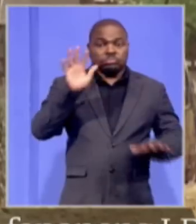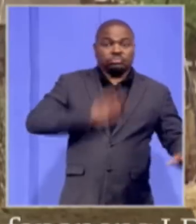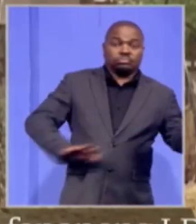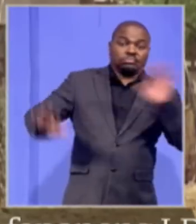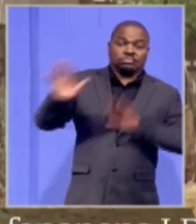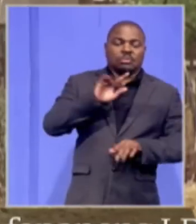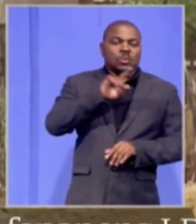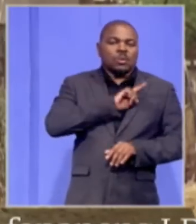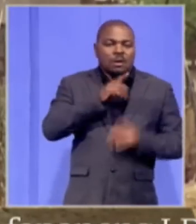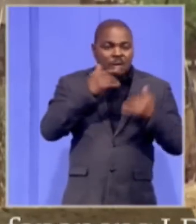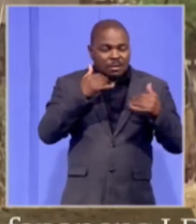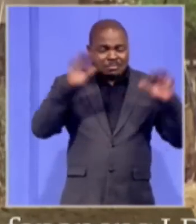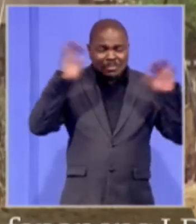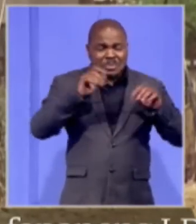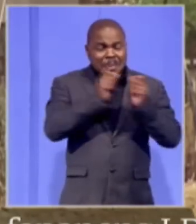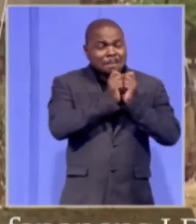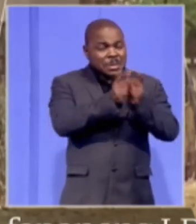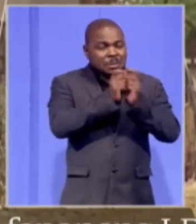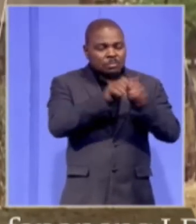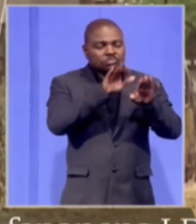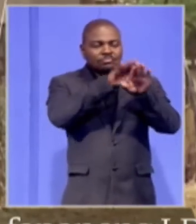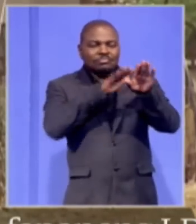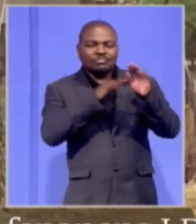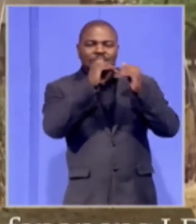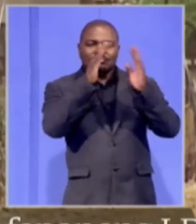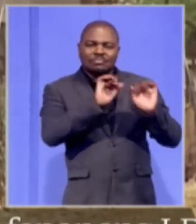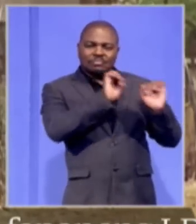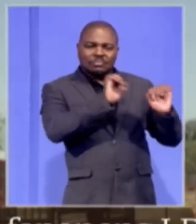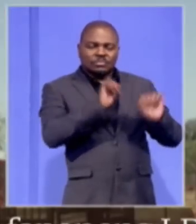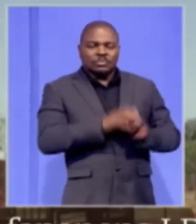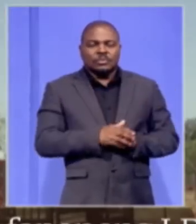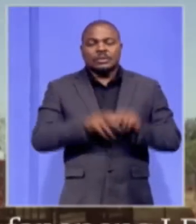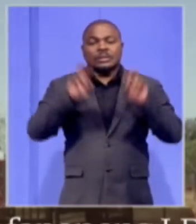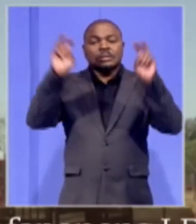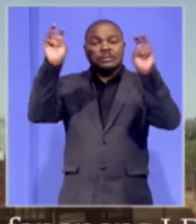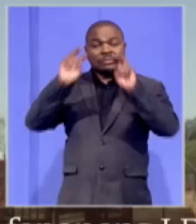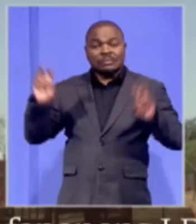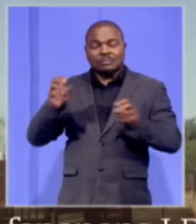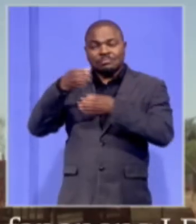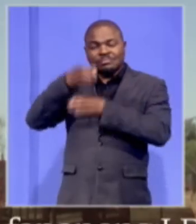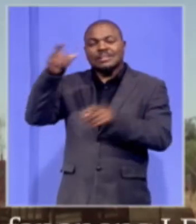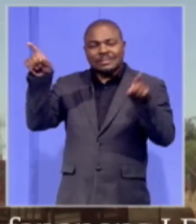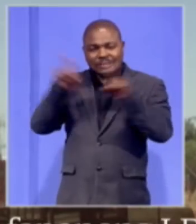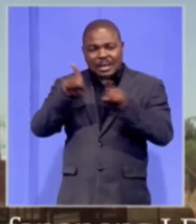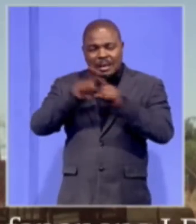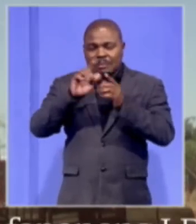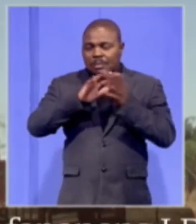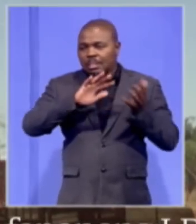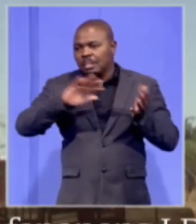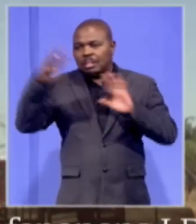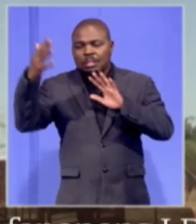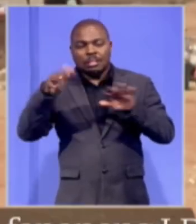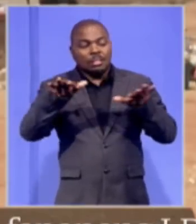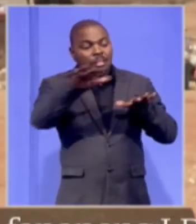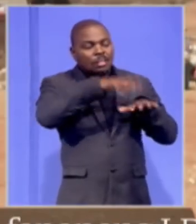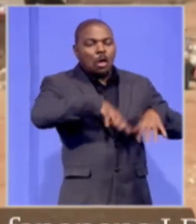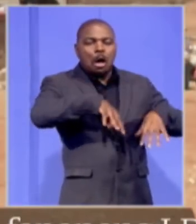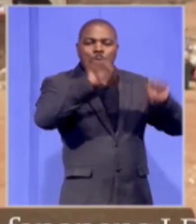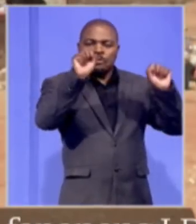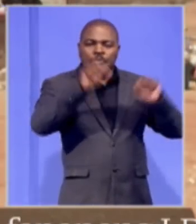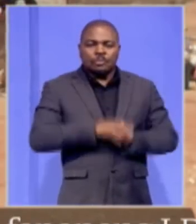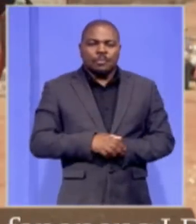go lokiša ditlhaka le dintlo tša bona. Mananeo go parra a mohlagase lona a amilwe gampe le go tlogela badudi ba le swiswi